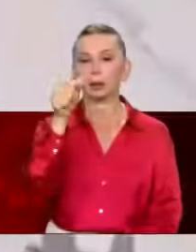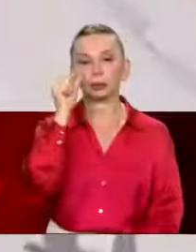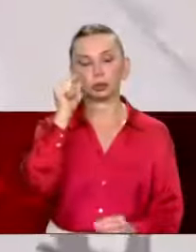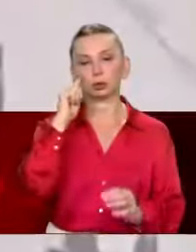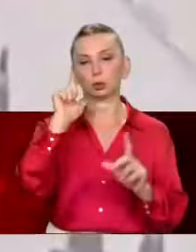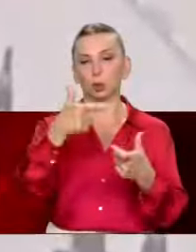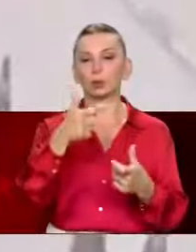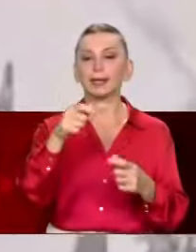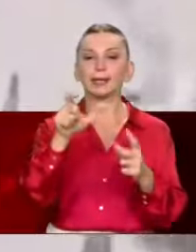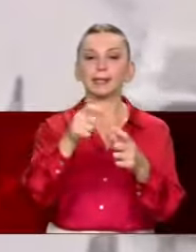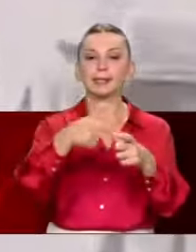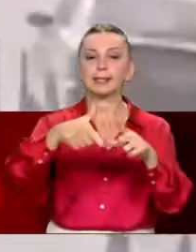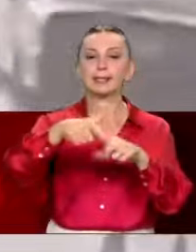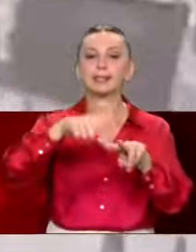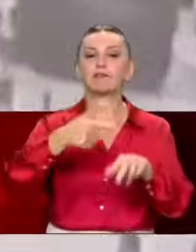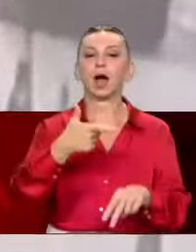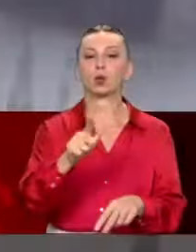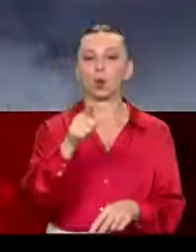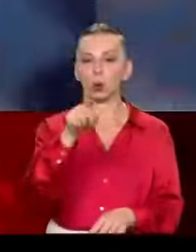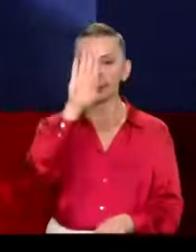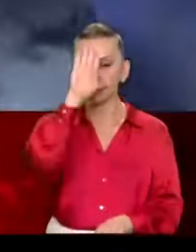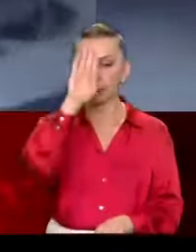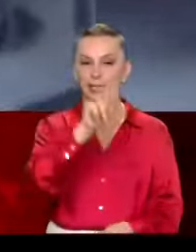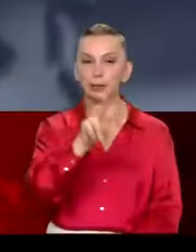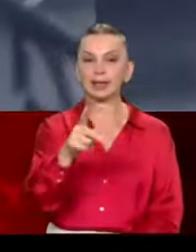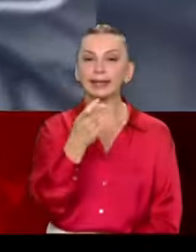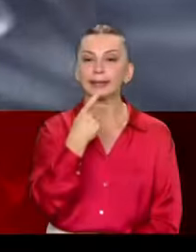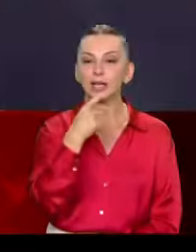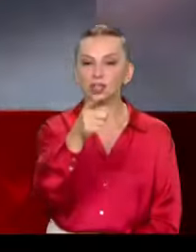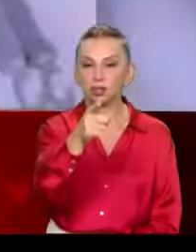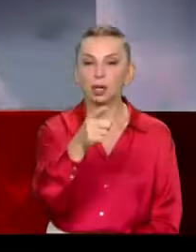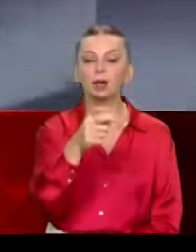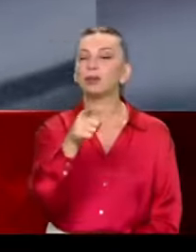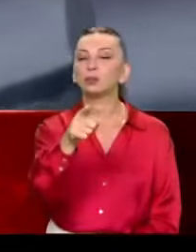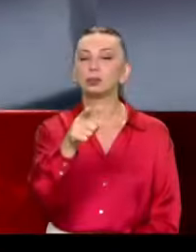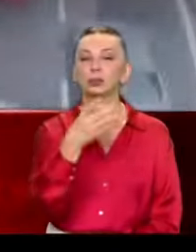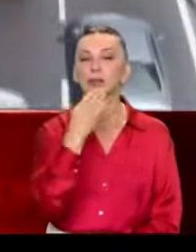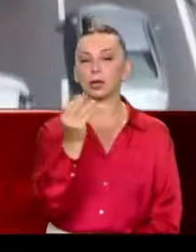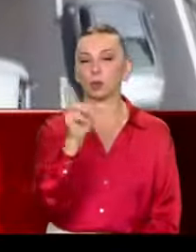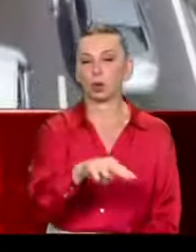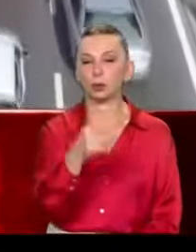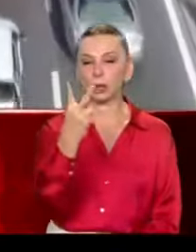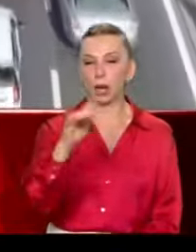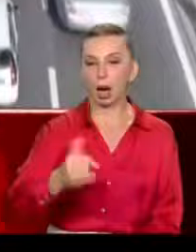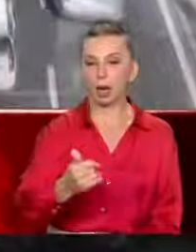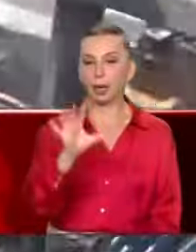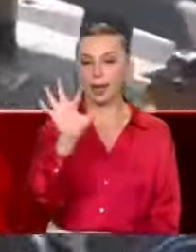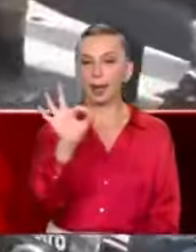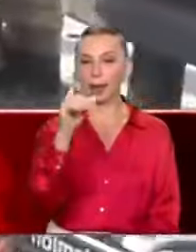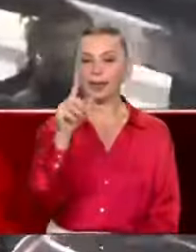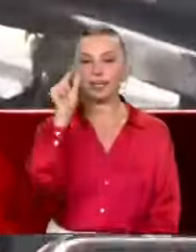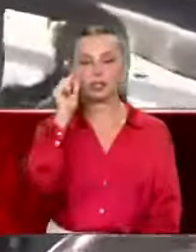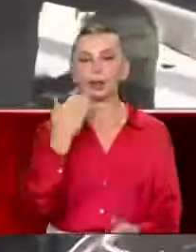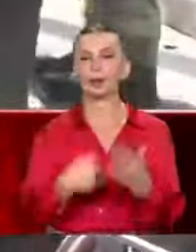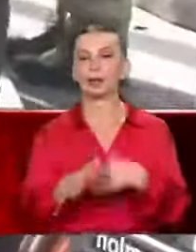Kaza İstanbul Sefaköy'de gerçekleşmişti. 22 yaşındaki Ferhat Uçar hayatını kaybetti o kazada. İkisi ağır, 51 kişi